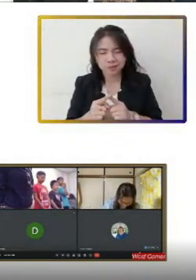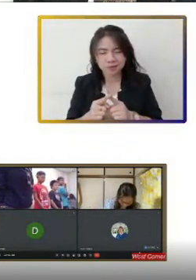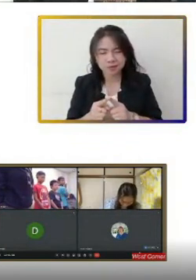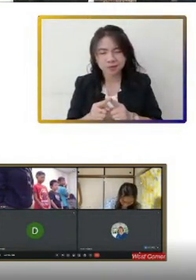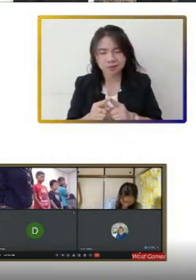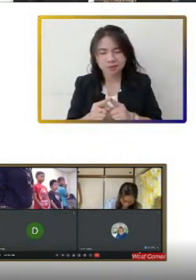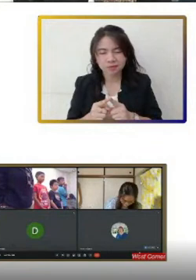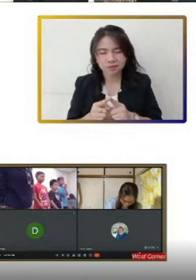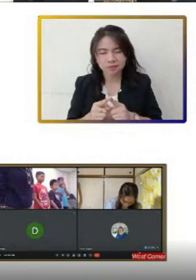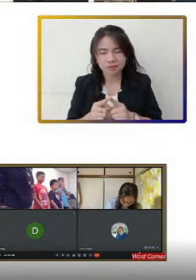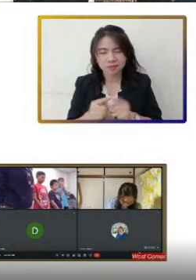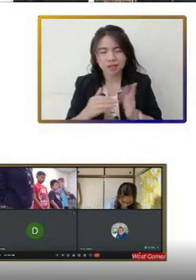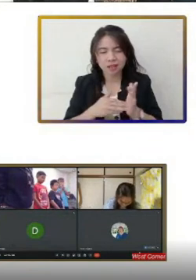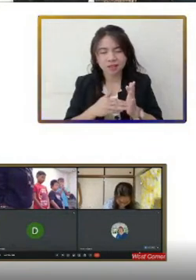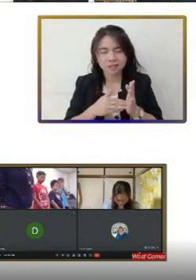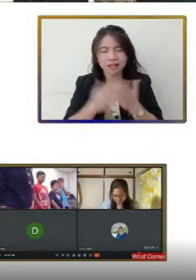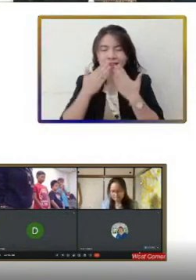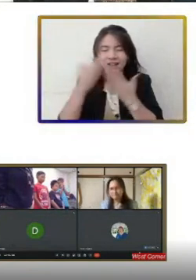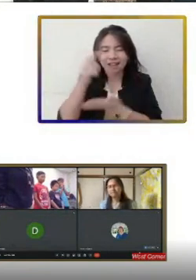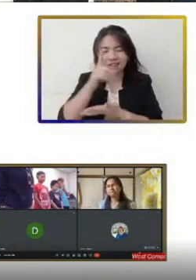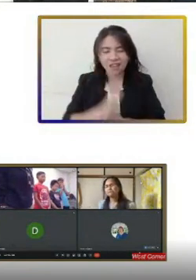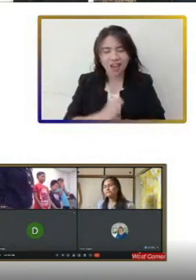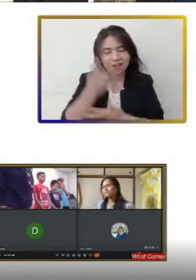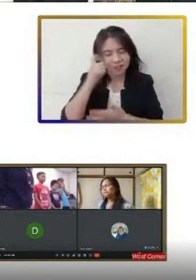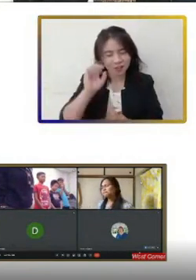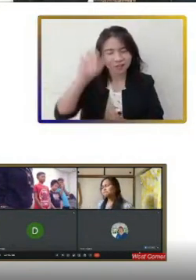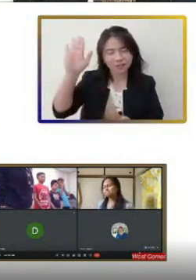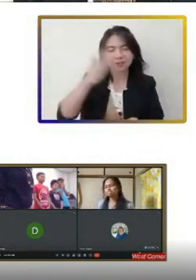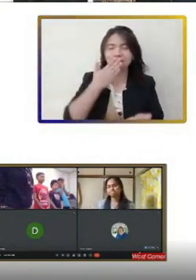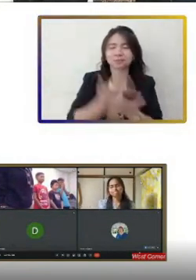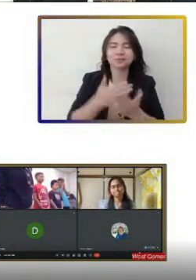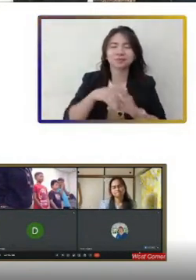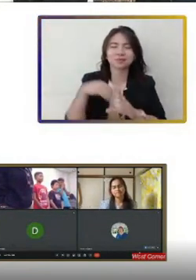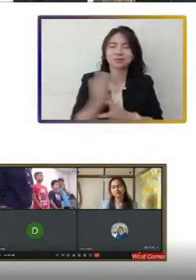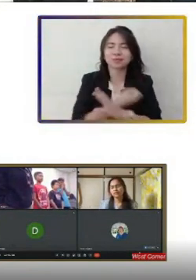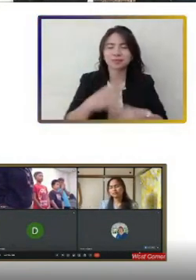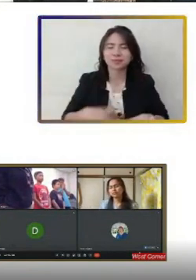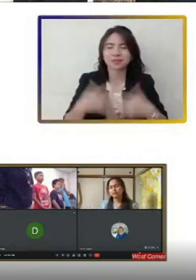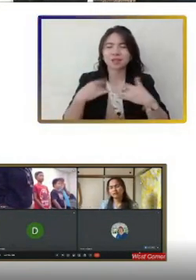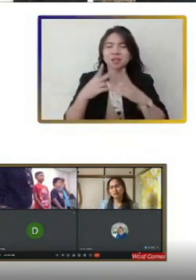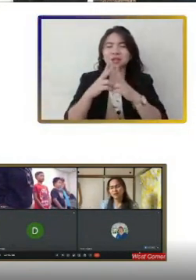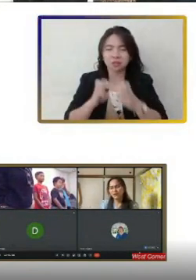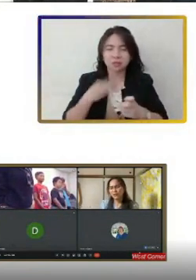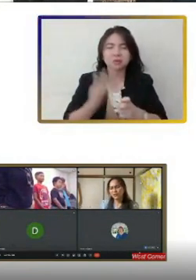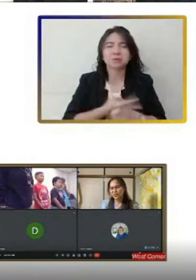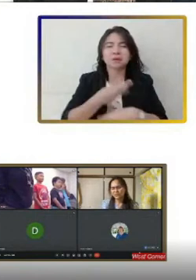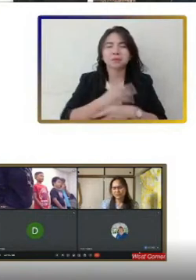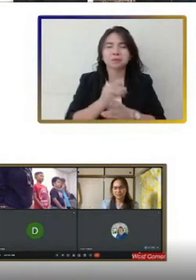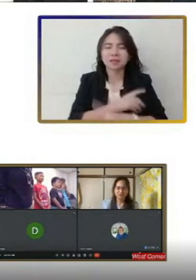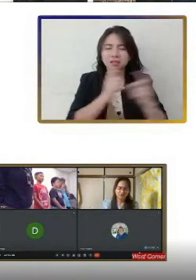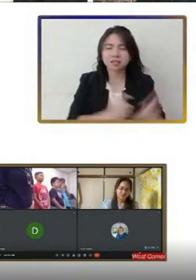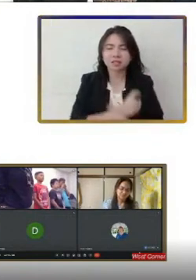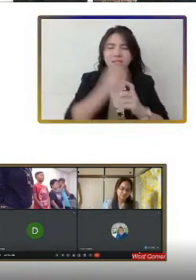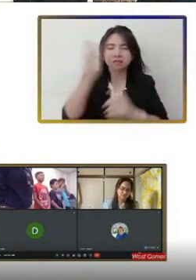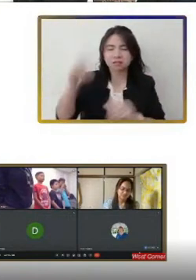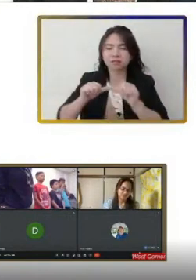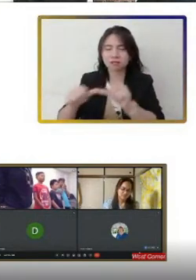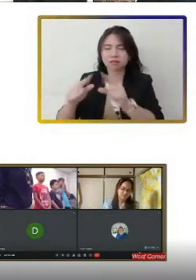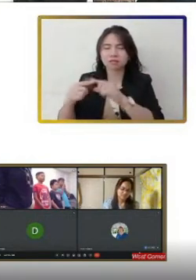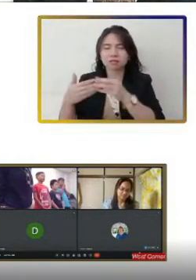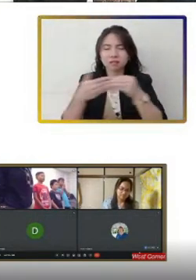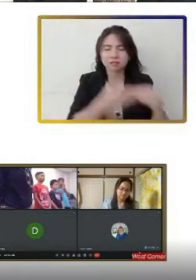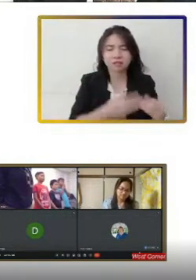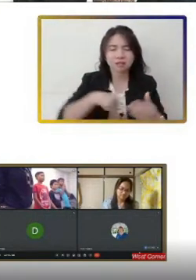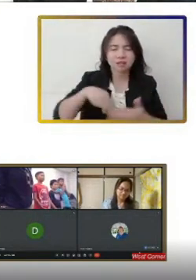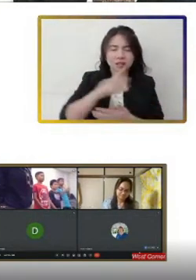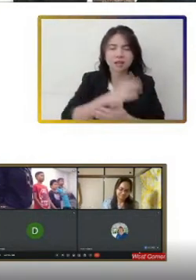Ritisama. Muli, Panginoon, maraming salamat naman sa kabutihan po sa aming buhay. Sa kabila namin pagkukulang, nandiyan po kayo na gumagabay. Patada,